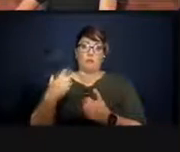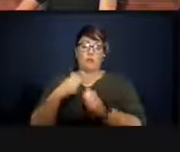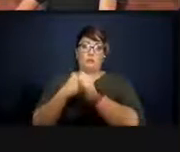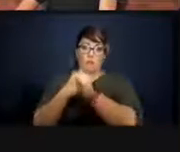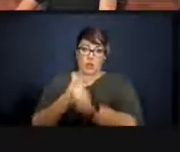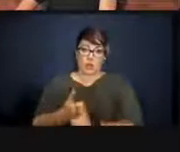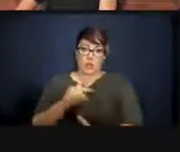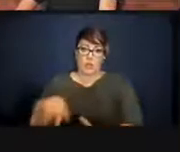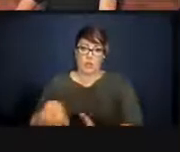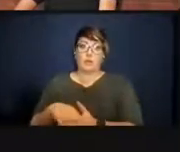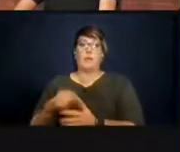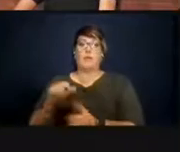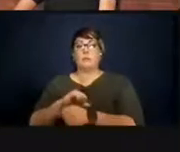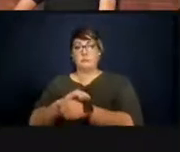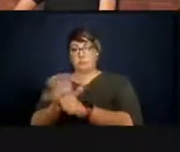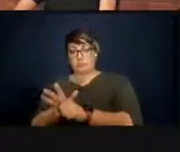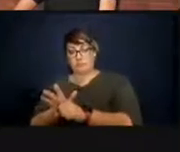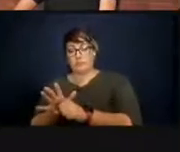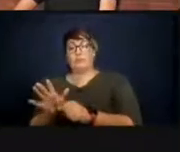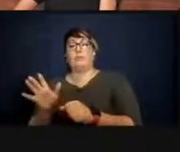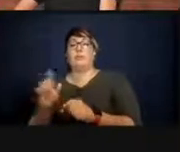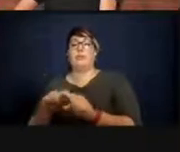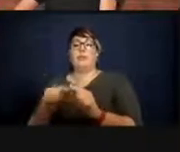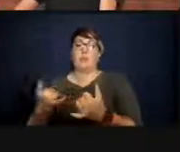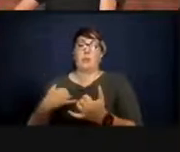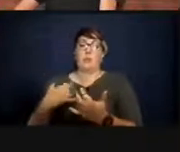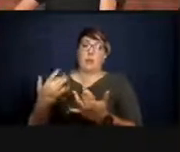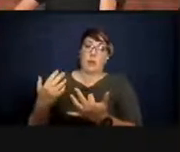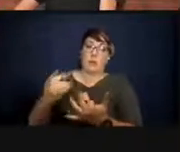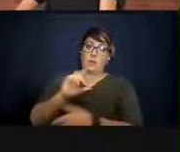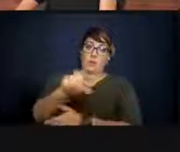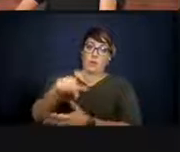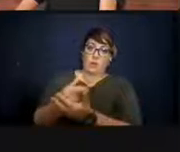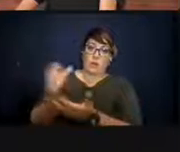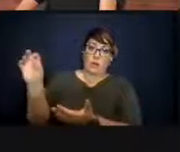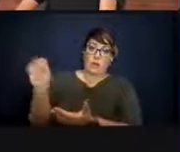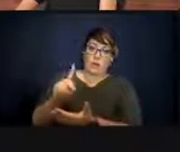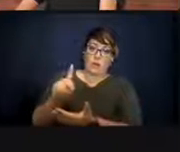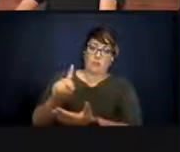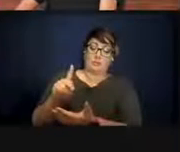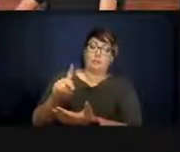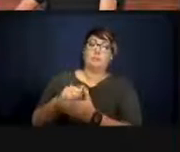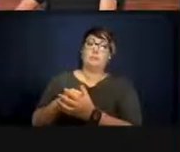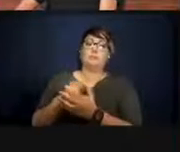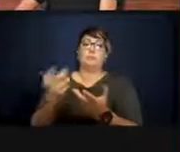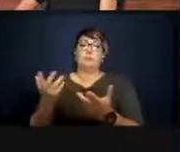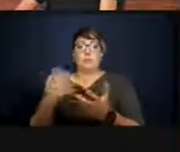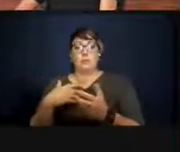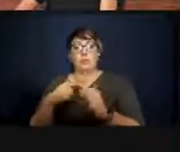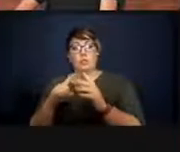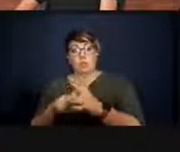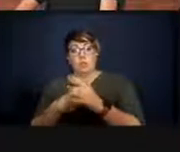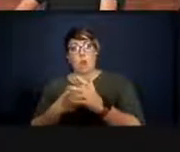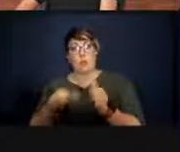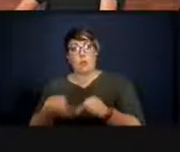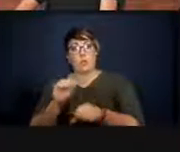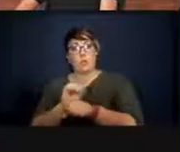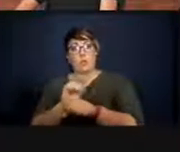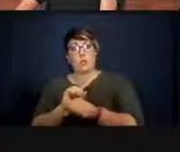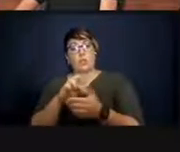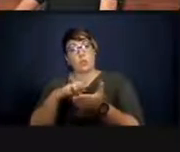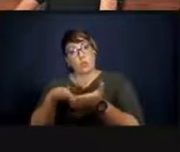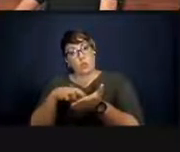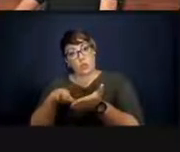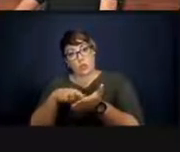هؤلاء الطلاب. وبعد ذلك بدأت الجائحة ولا يسعنا سوى أن ننتظر الصف الحضوري